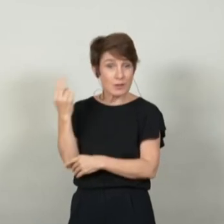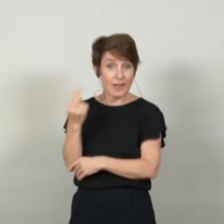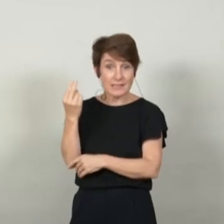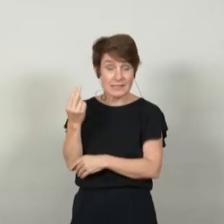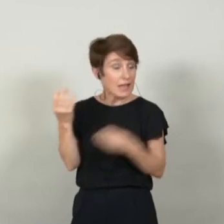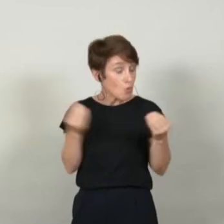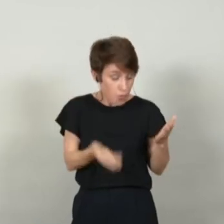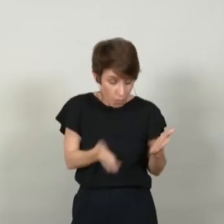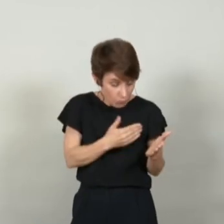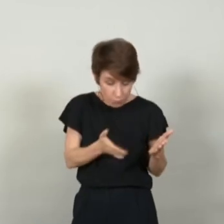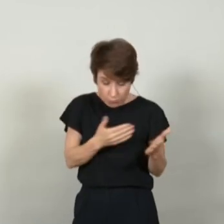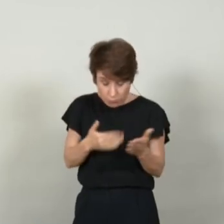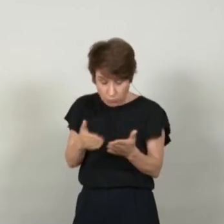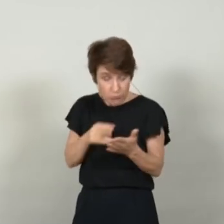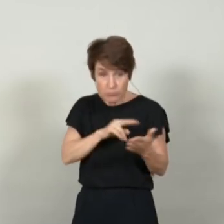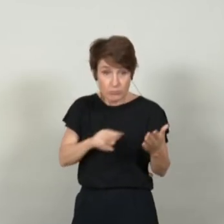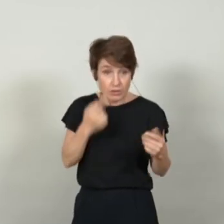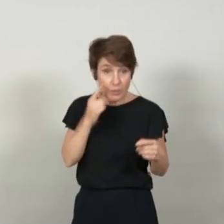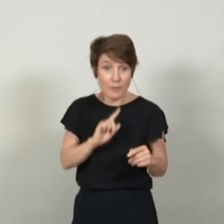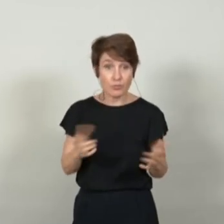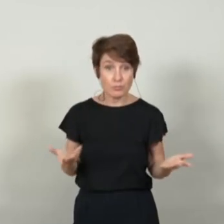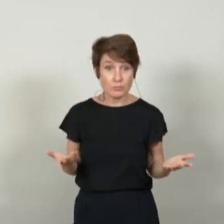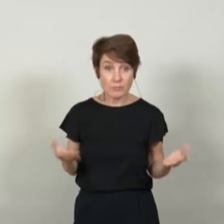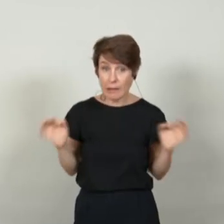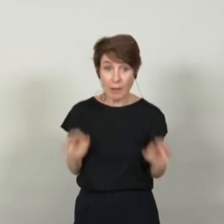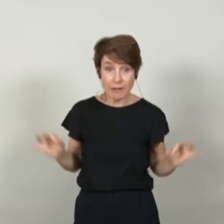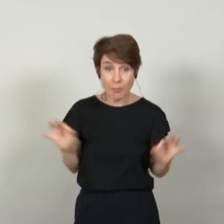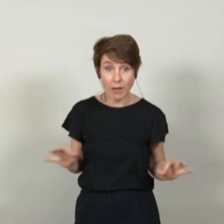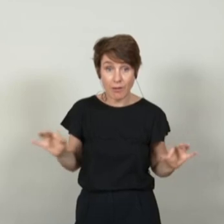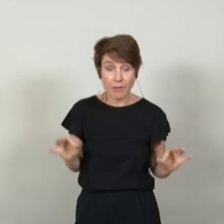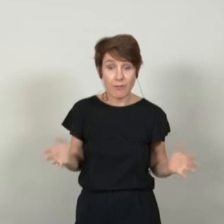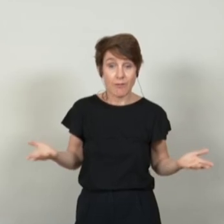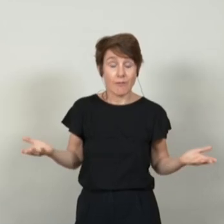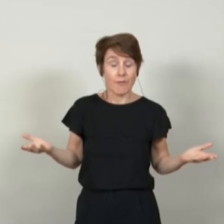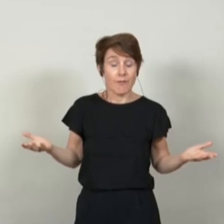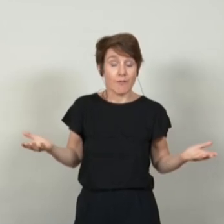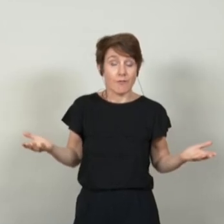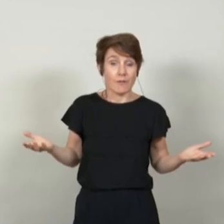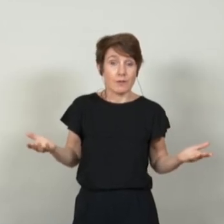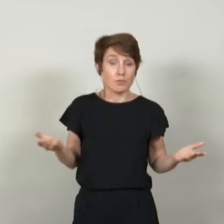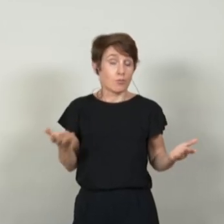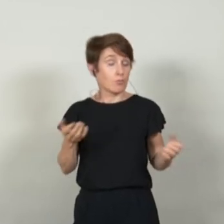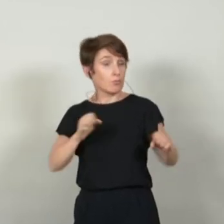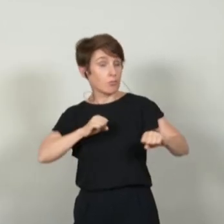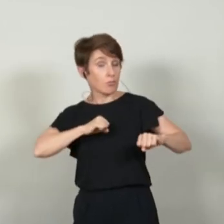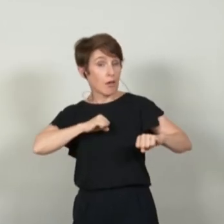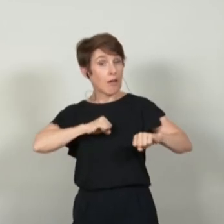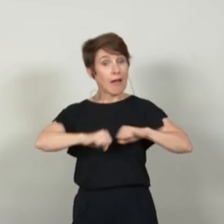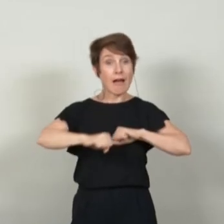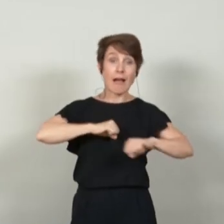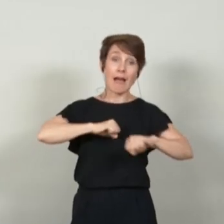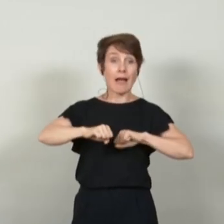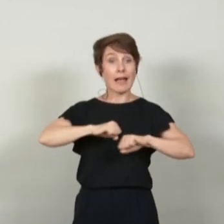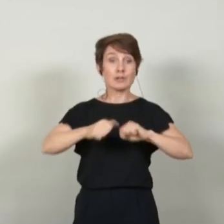j'ai pas trouvé quelque chose qu'elle est dans ce sens parce que la première des choses parce que s'il s'agit d'une action simplement d'une action